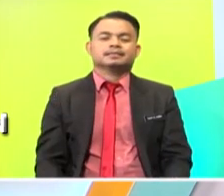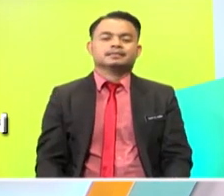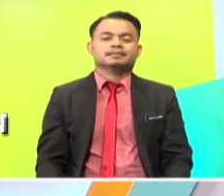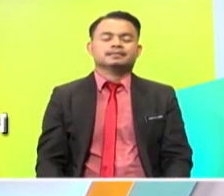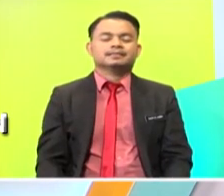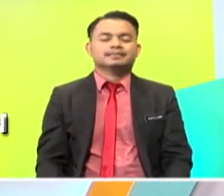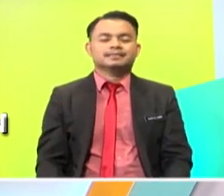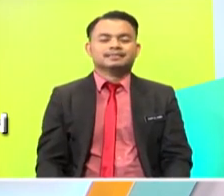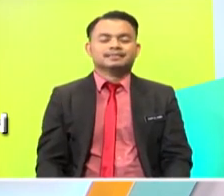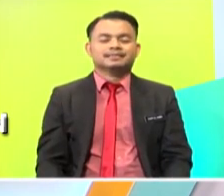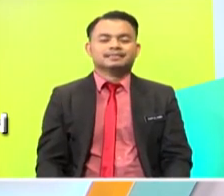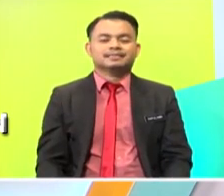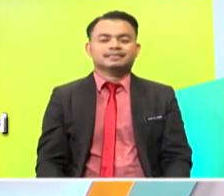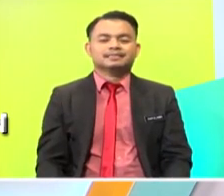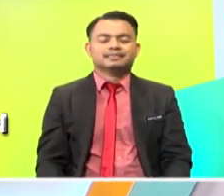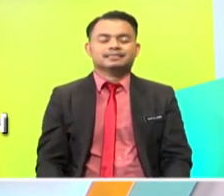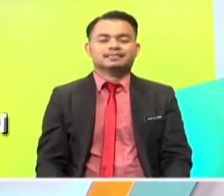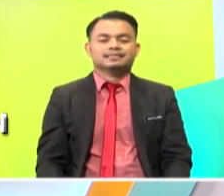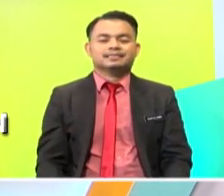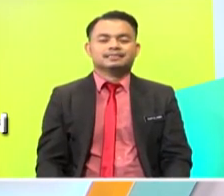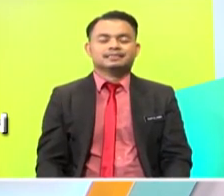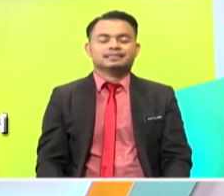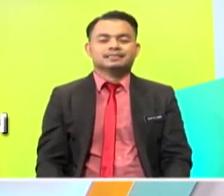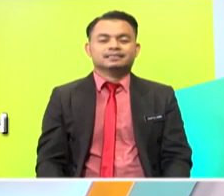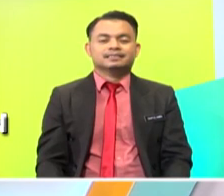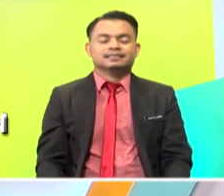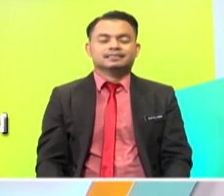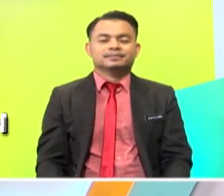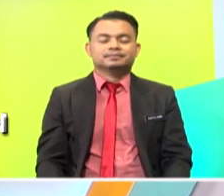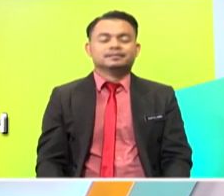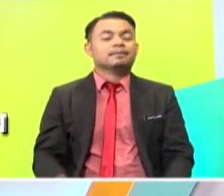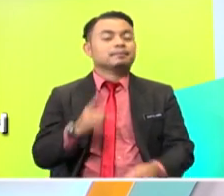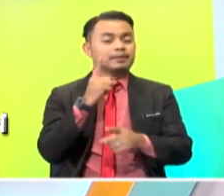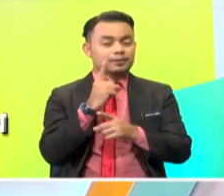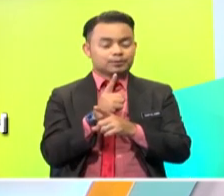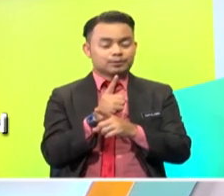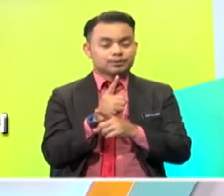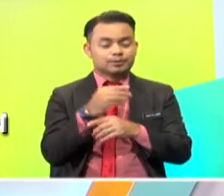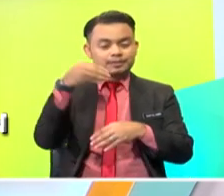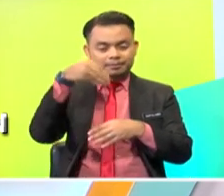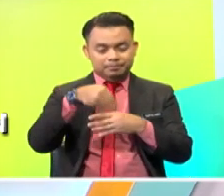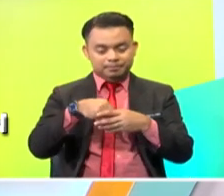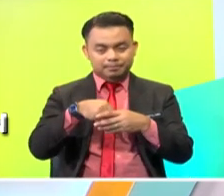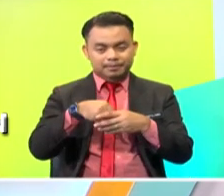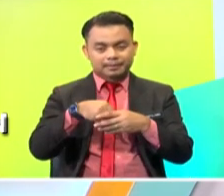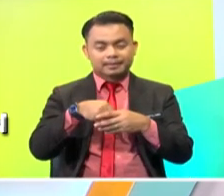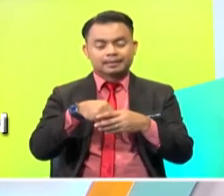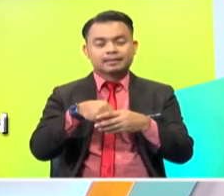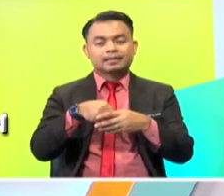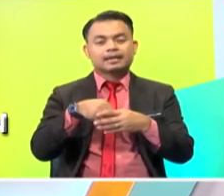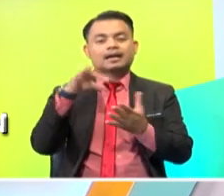betax oetimu jatuh atau lantai tak Hahaha betul sifat ayam ikan